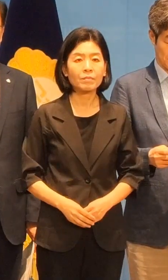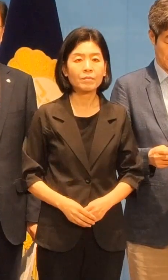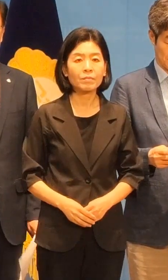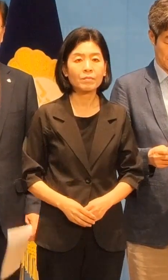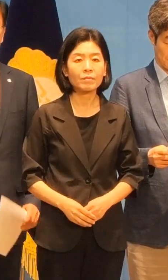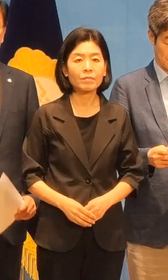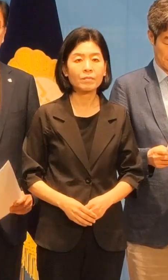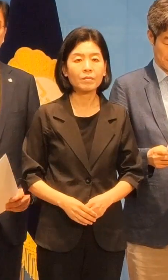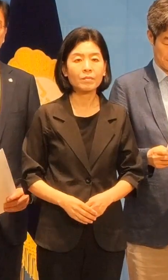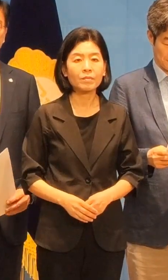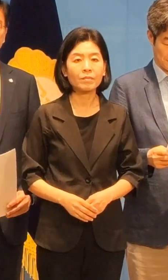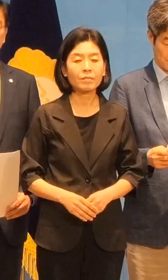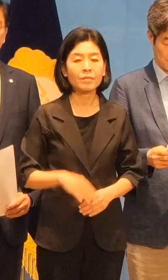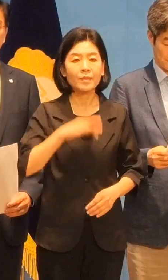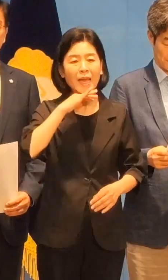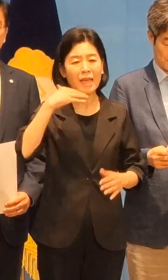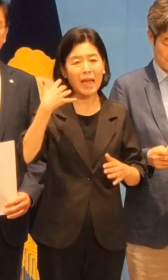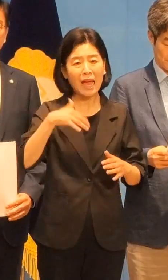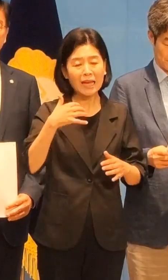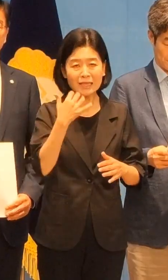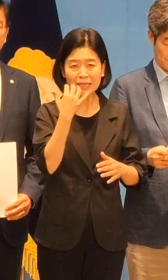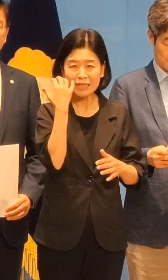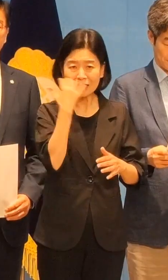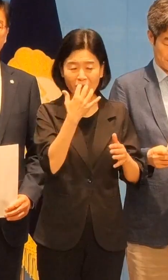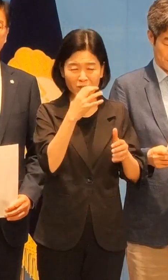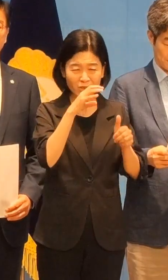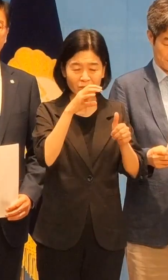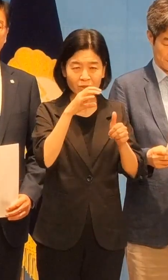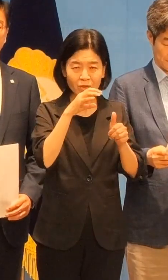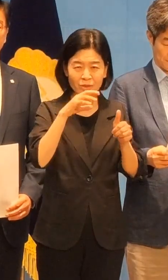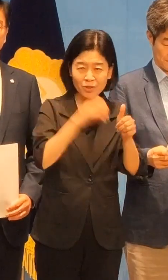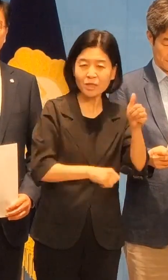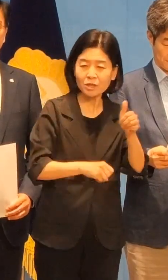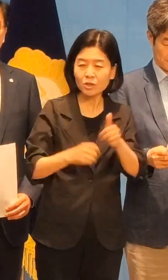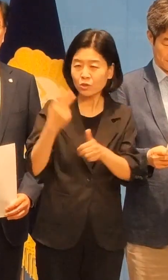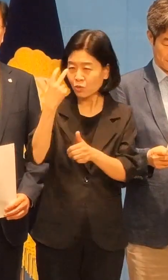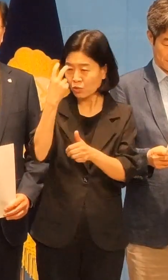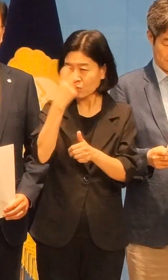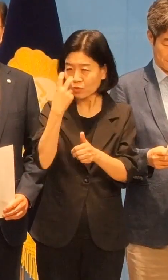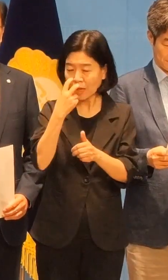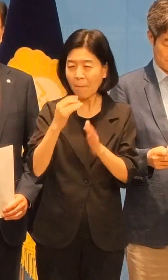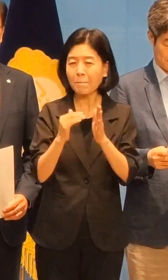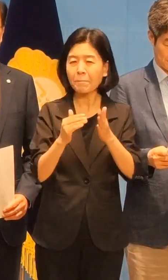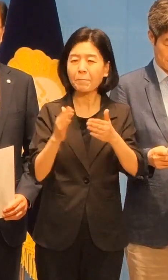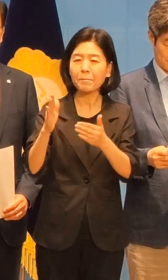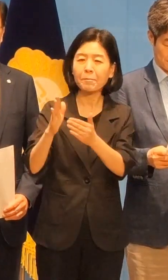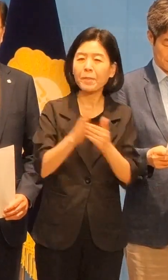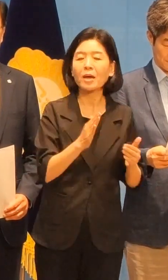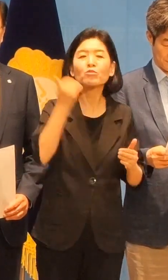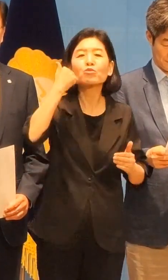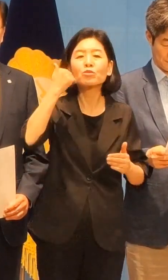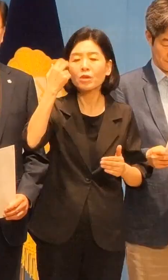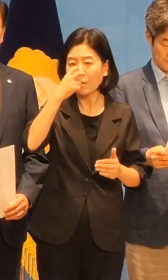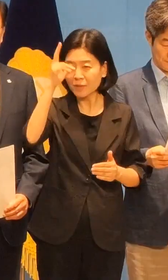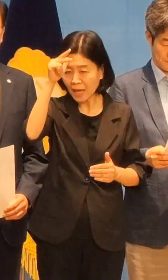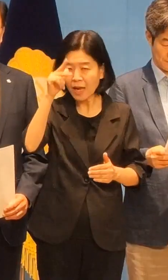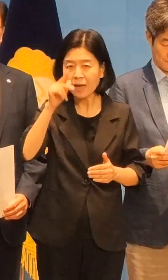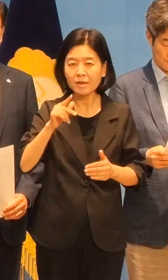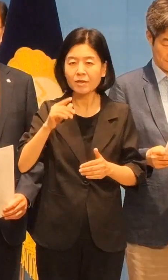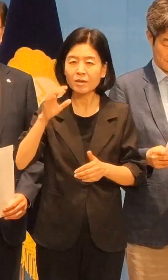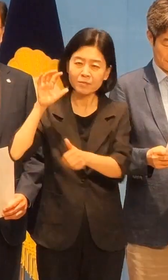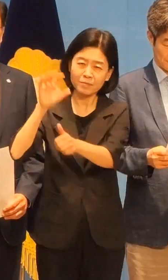미성년자 성착취 사건 수사를 막아선 검찰을 규탄한다. 국민의힘 최영중 전 청주시